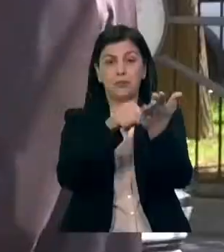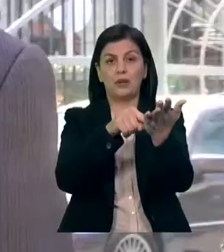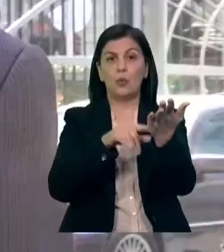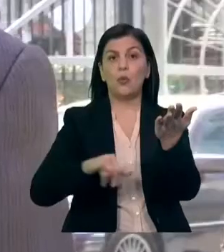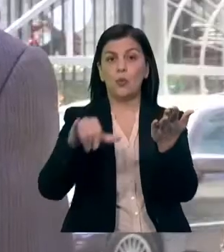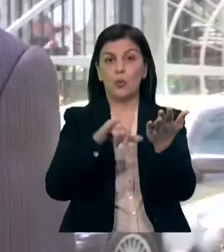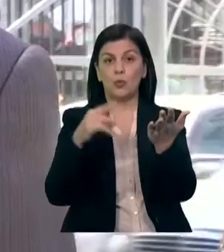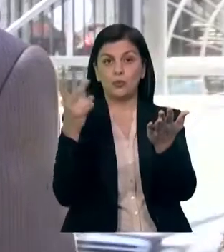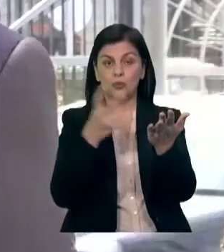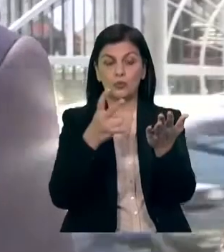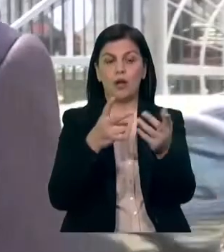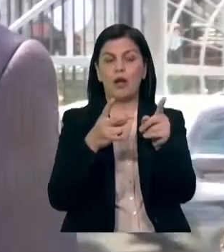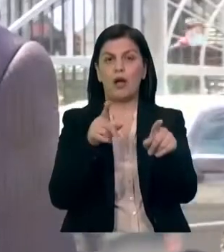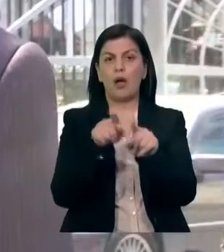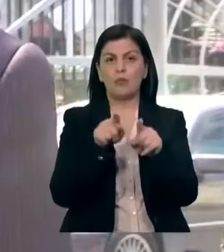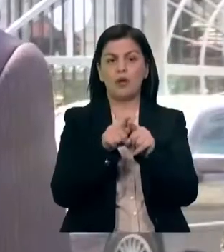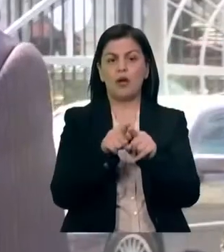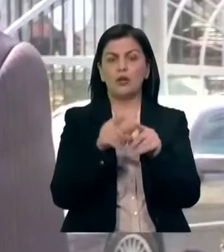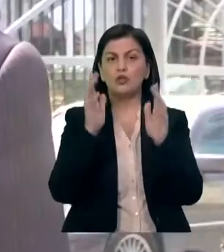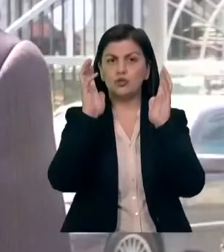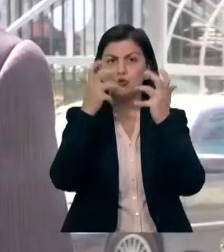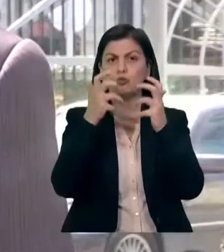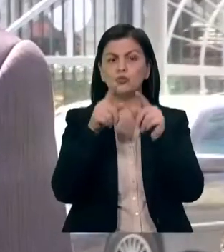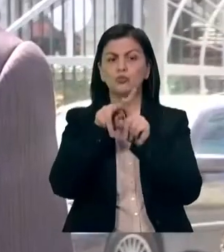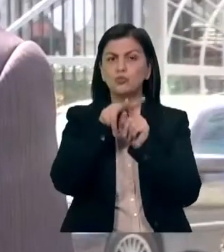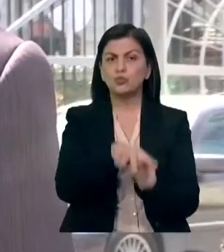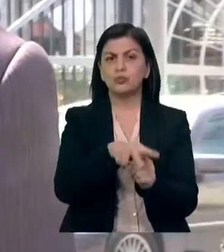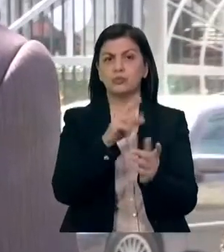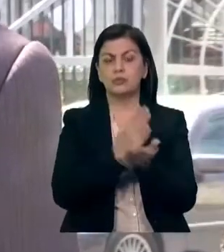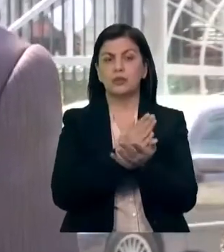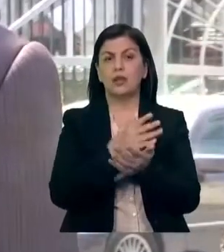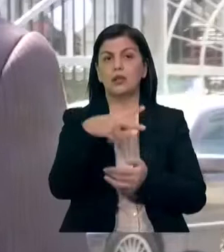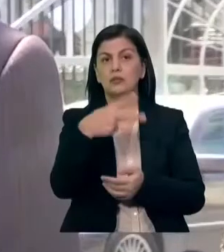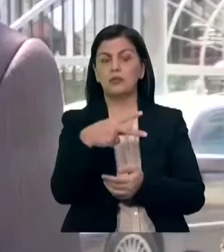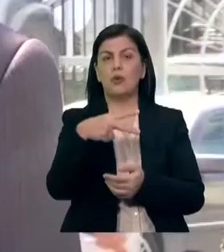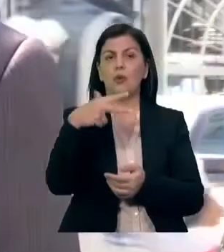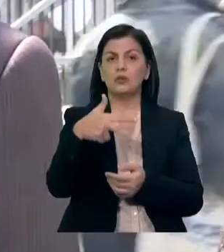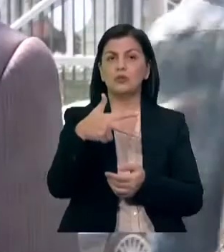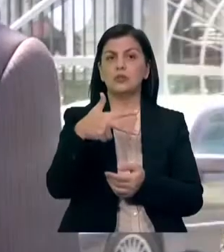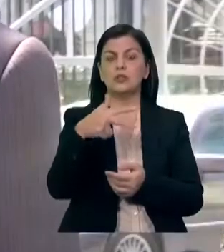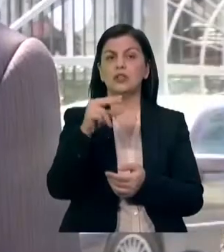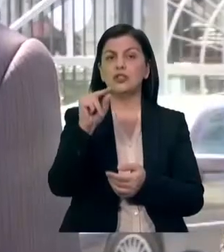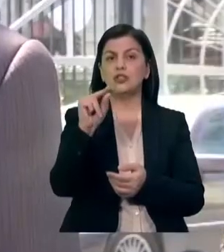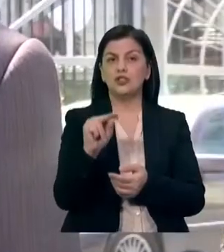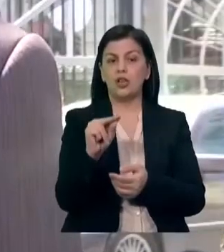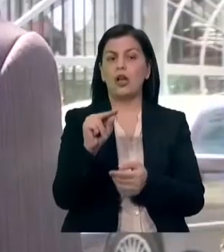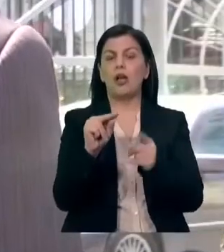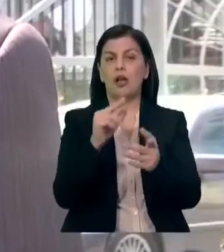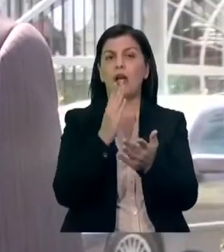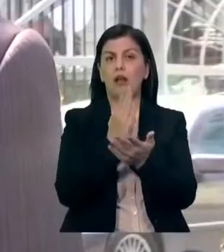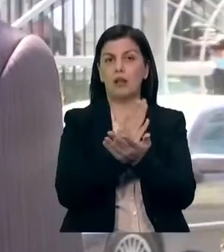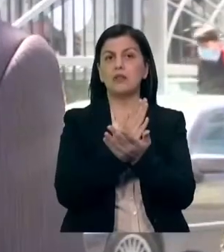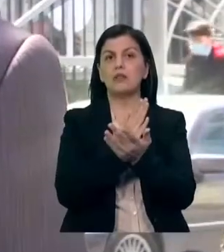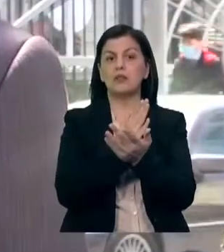raketlər ciddi bir yüklənməyə məruz qalır. Məsələn, 20-30G yüklənmə nümayiş etdirir. Bu